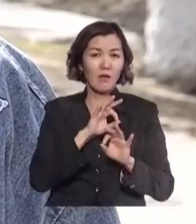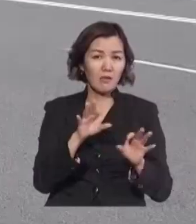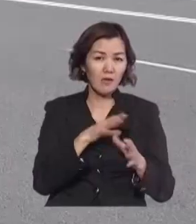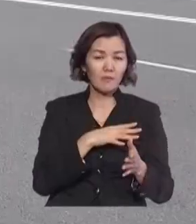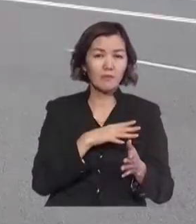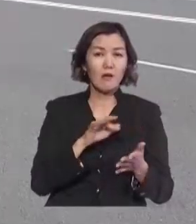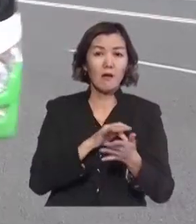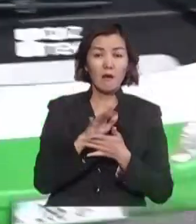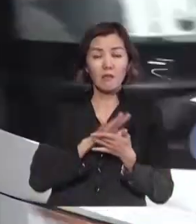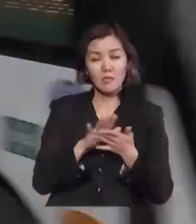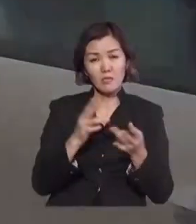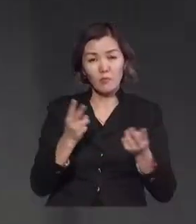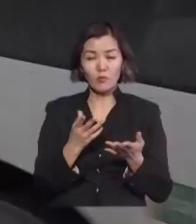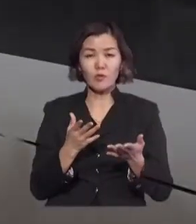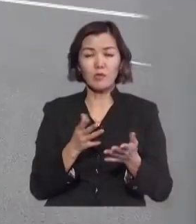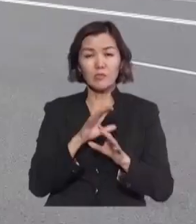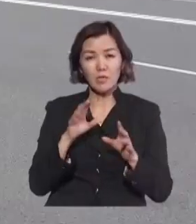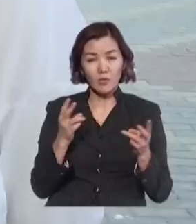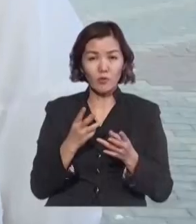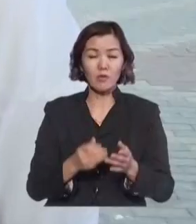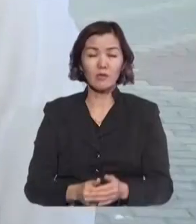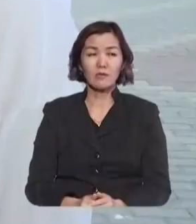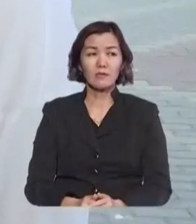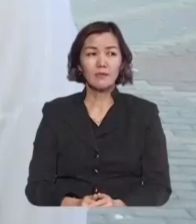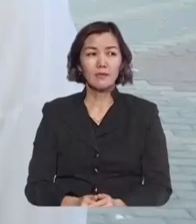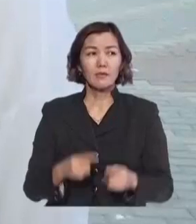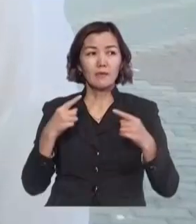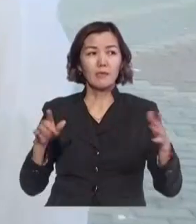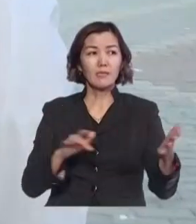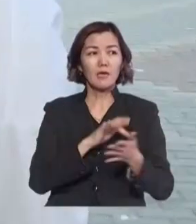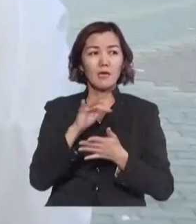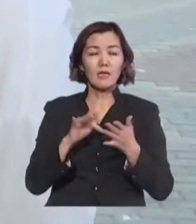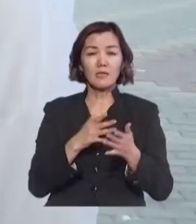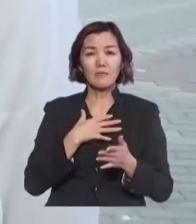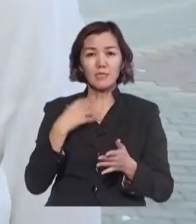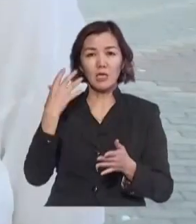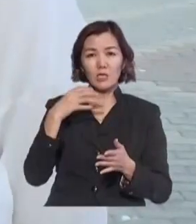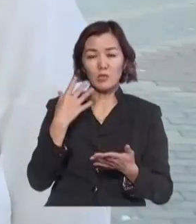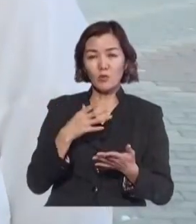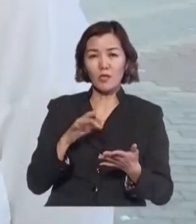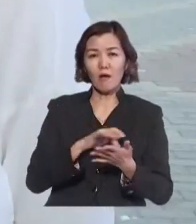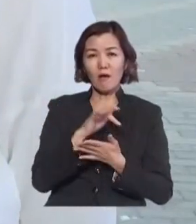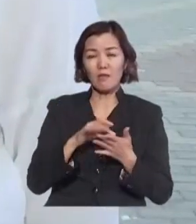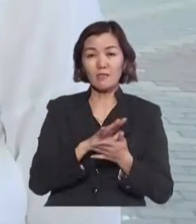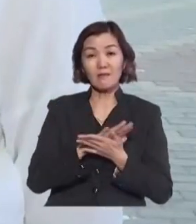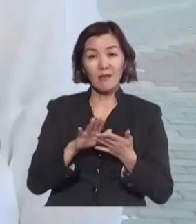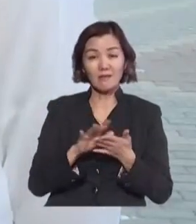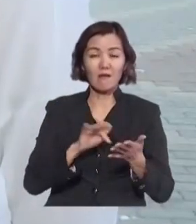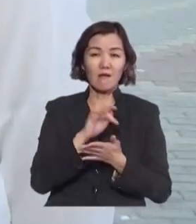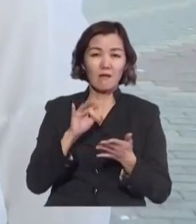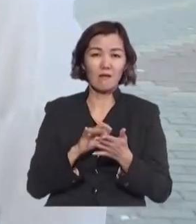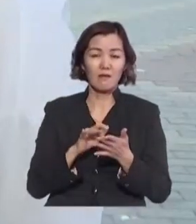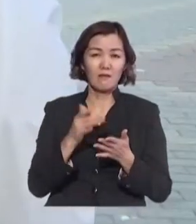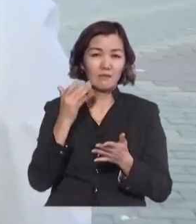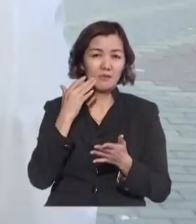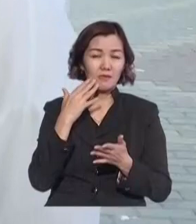Қала таза болғаннан кейін қаланың тазалығын сақтап жүріңдер деп. Басқа қалаларға қарағанда біз Қызылорда негізінен таза қала болып келеді.